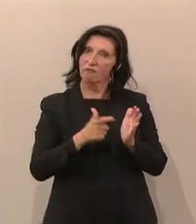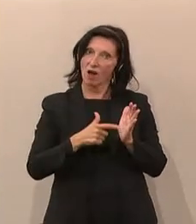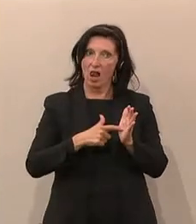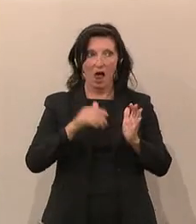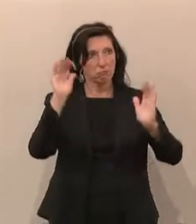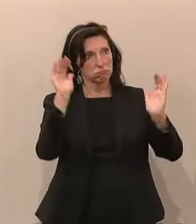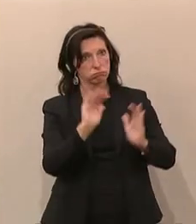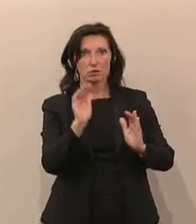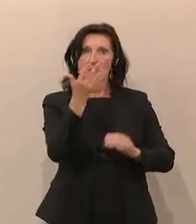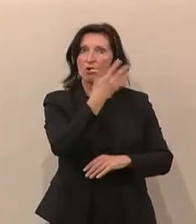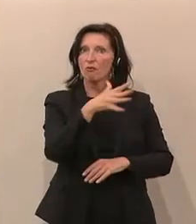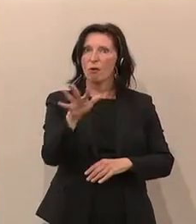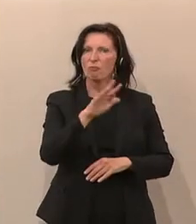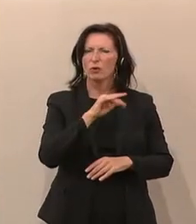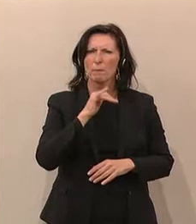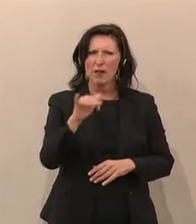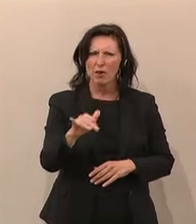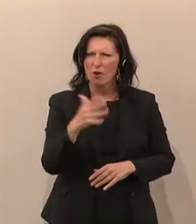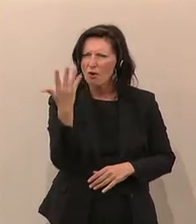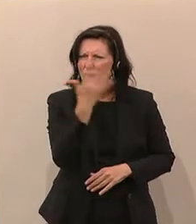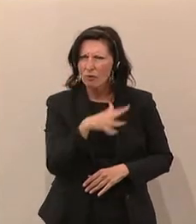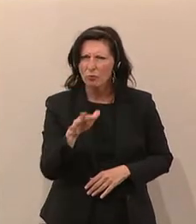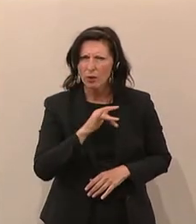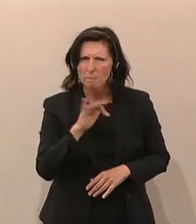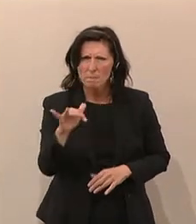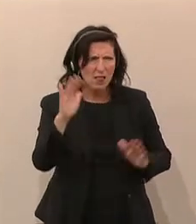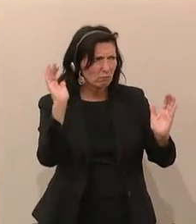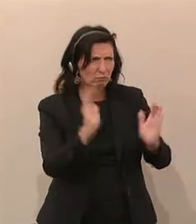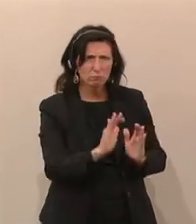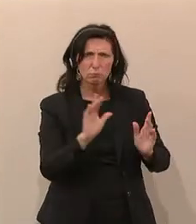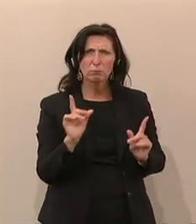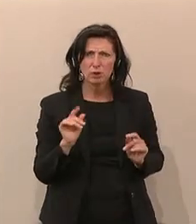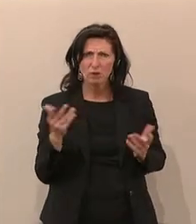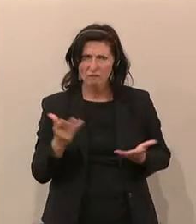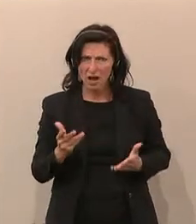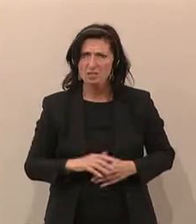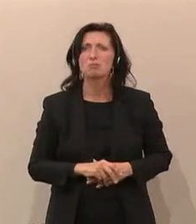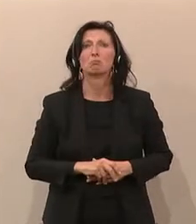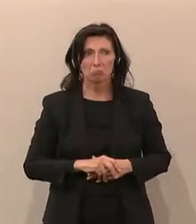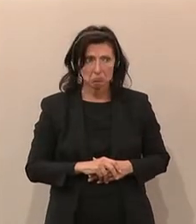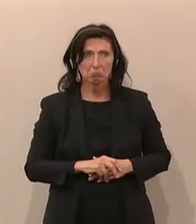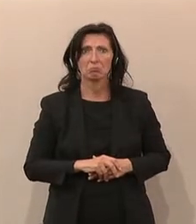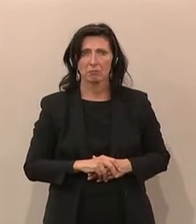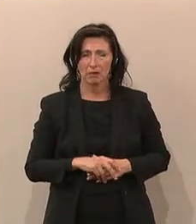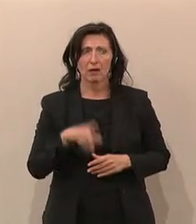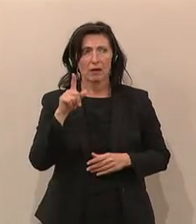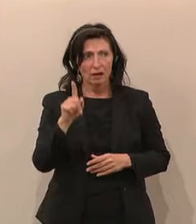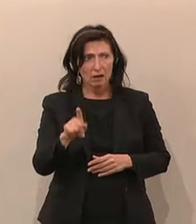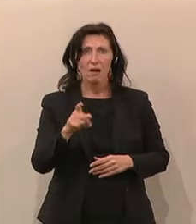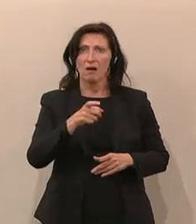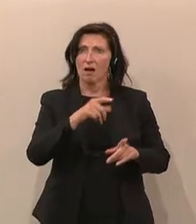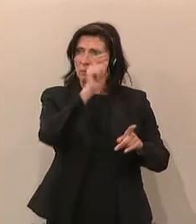500 Millionen. Eine Kürzung von 500 Millionen bedeutet aber massive Kürzungen auf Kosten